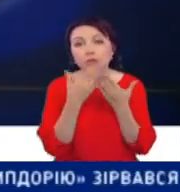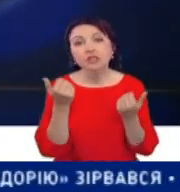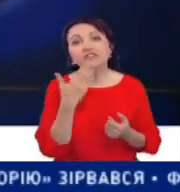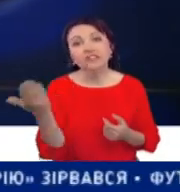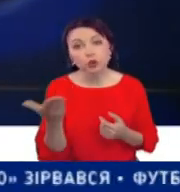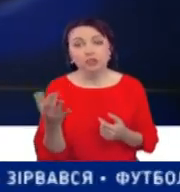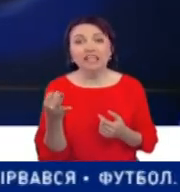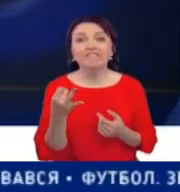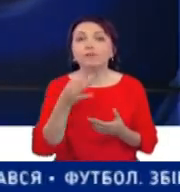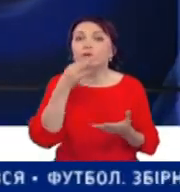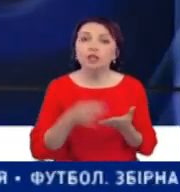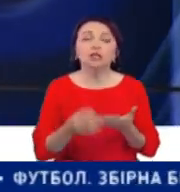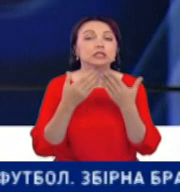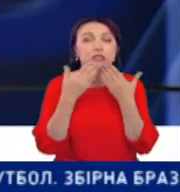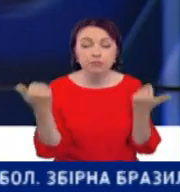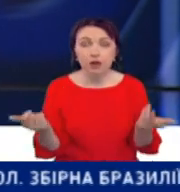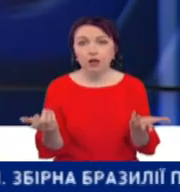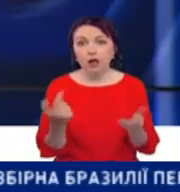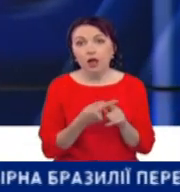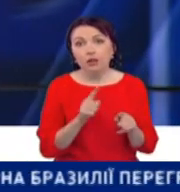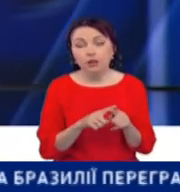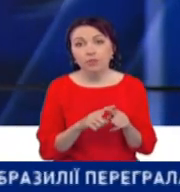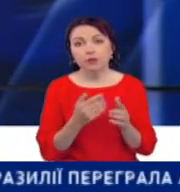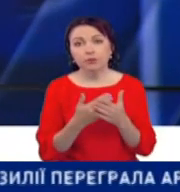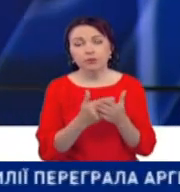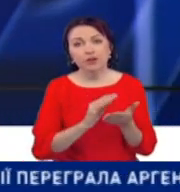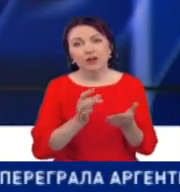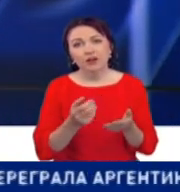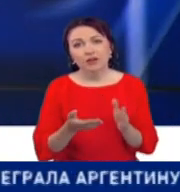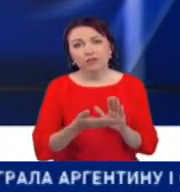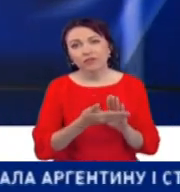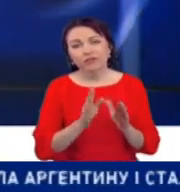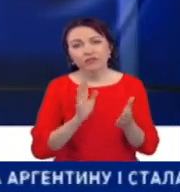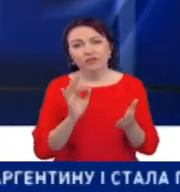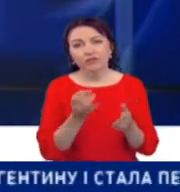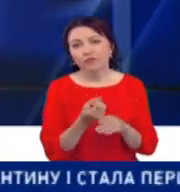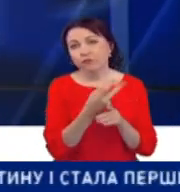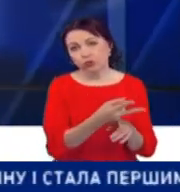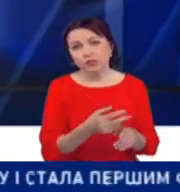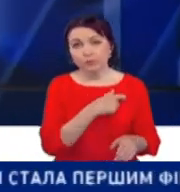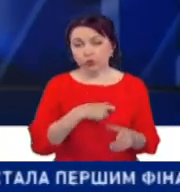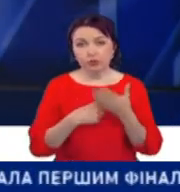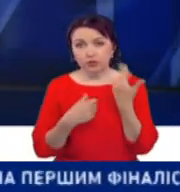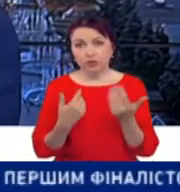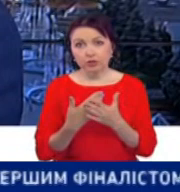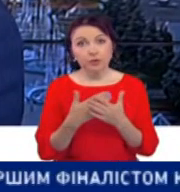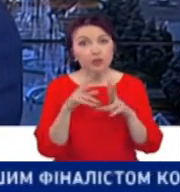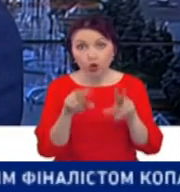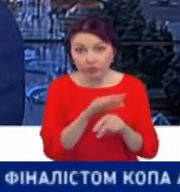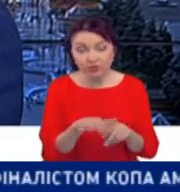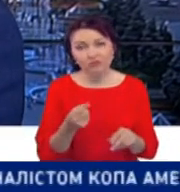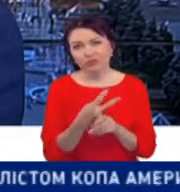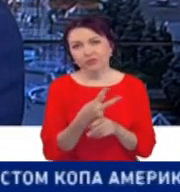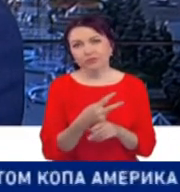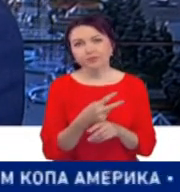так. Безкарність повна, нема процедури відкликання депутата. Да? Наобіцяв, громада його обрала, жодної обіцянки з'явиться через